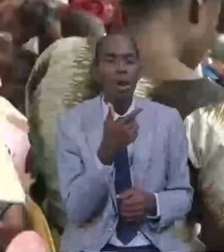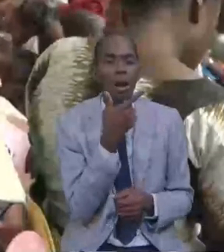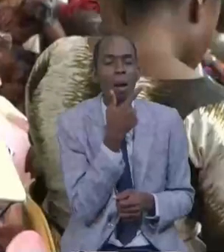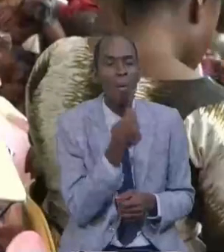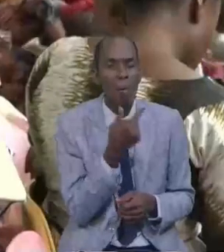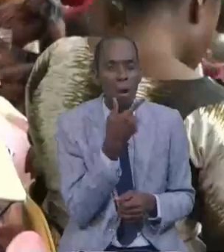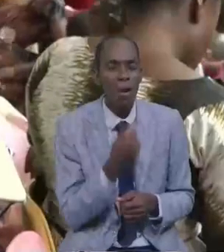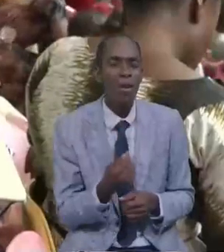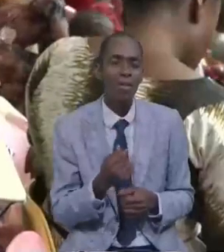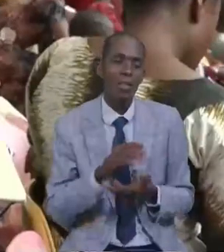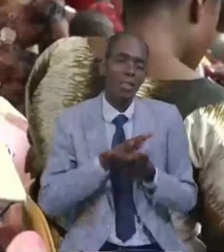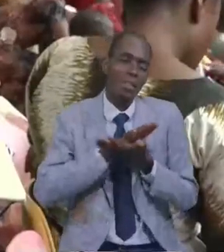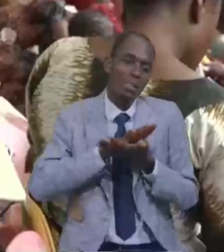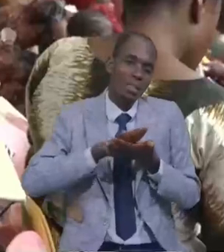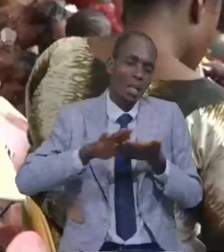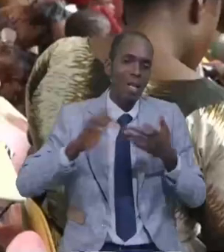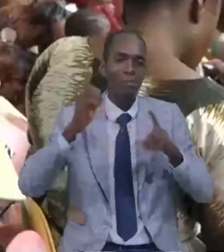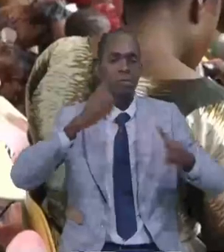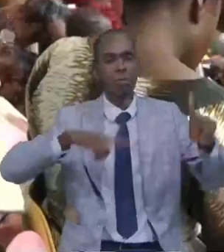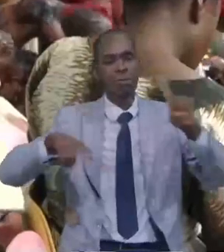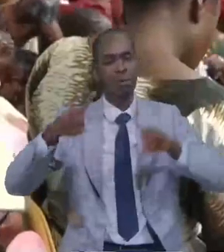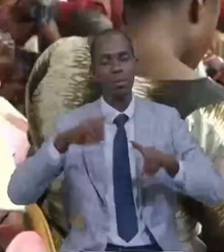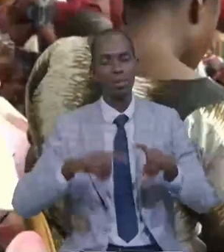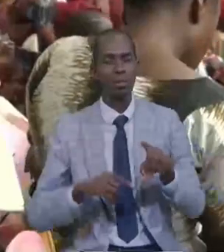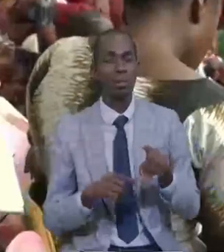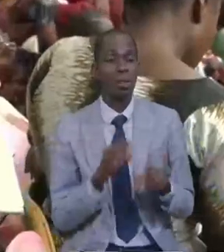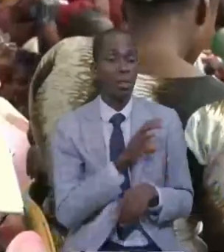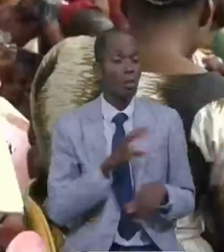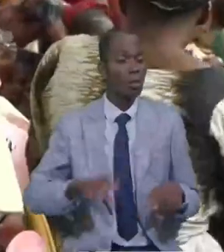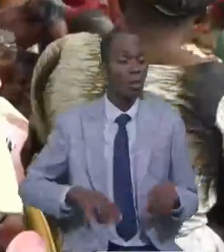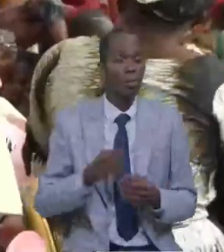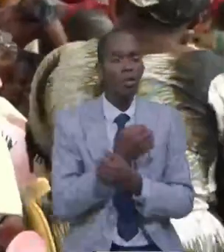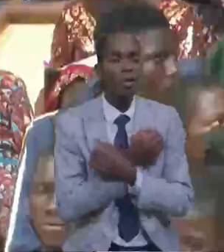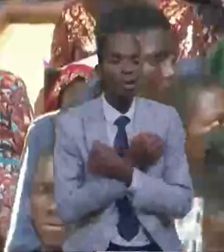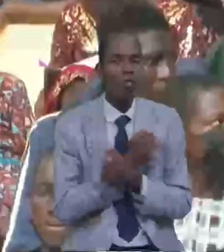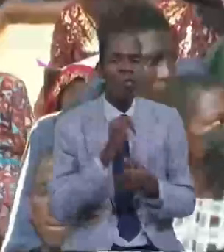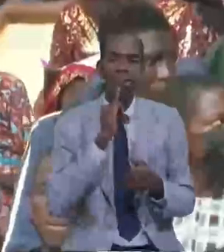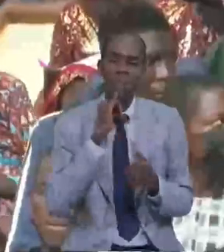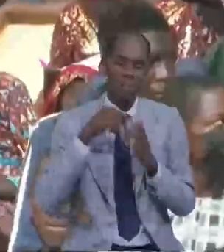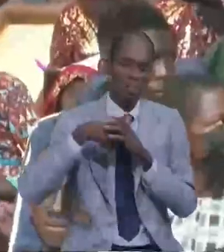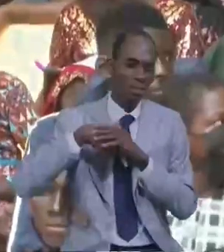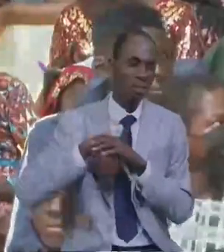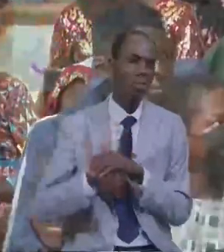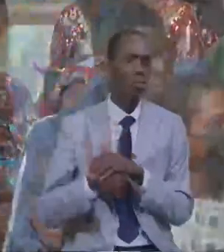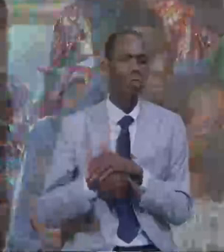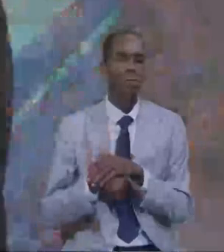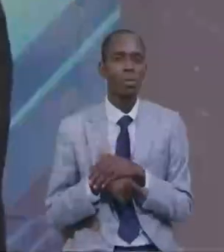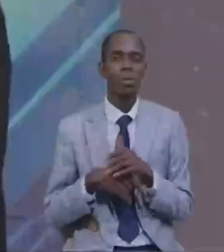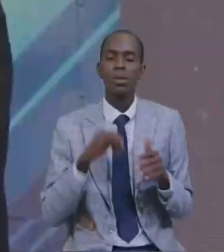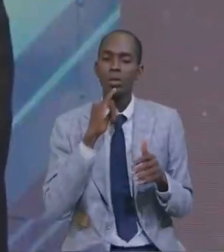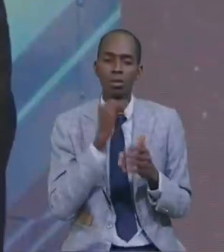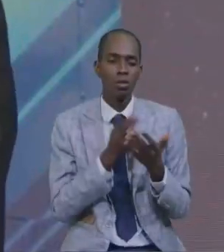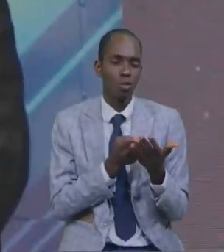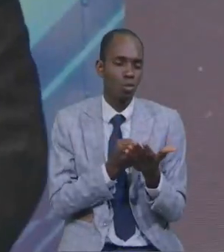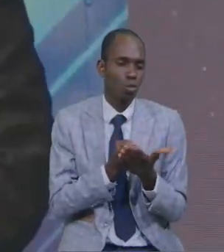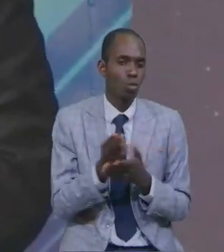est profond, sincère et transparent et est utile.